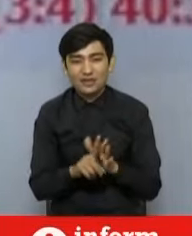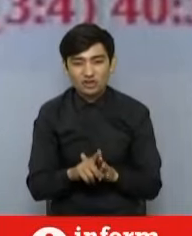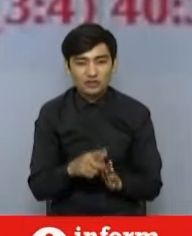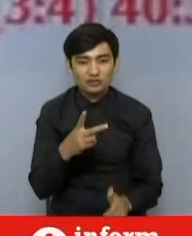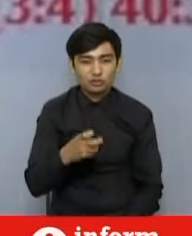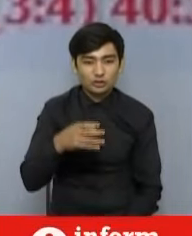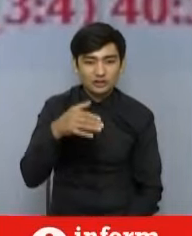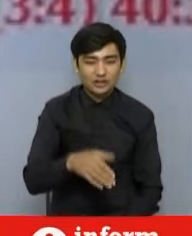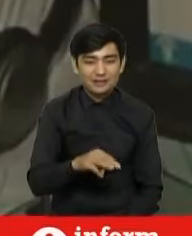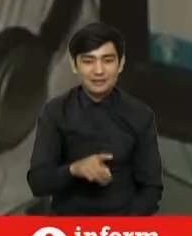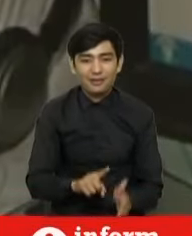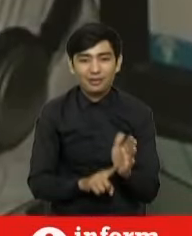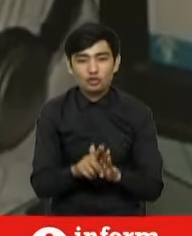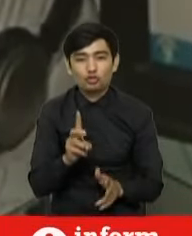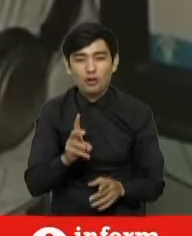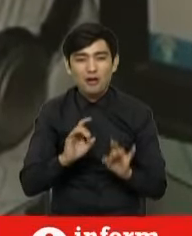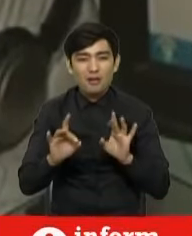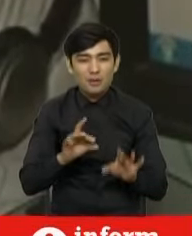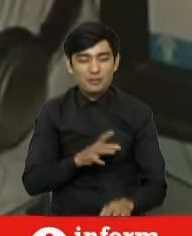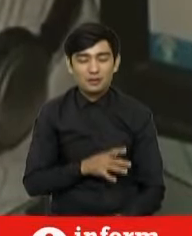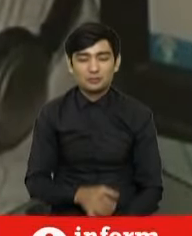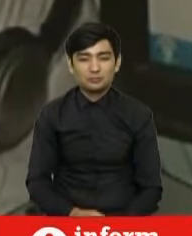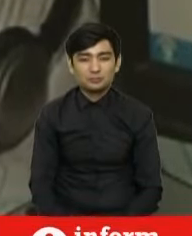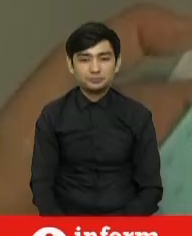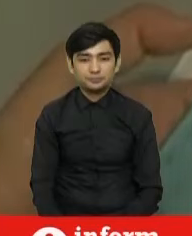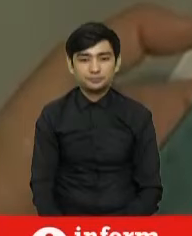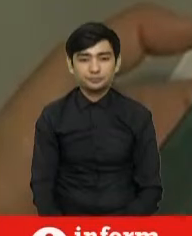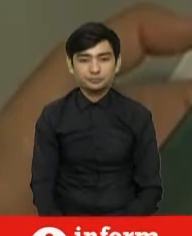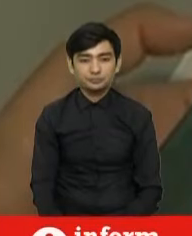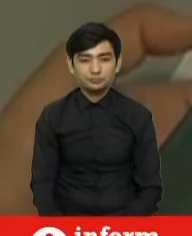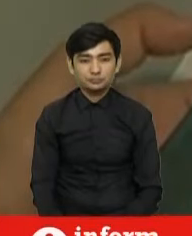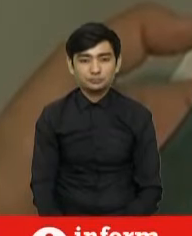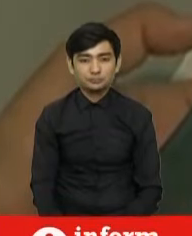200 000 тенге. Арман Сарсенбаев, Дидар Жомартулы, Информбюро Астана.